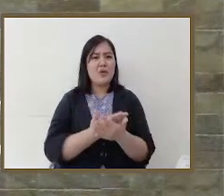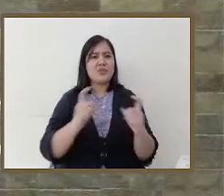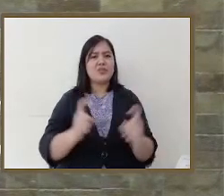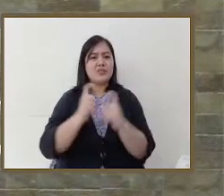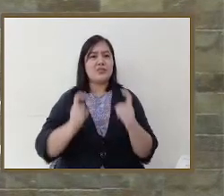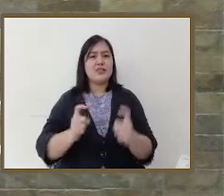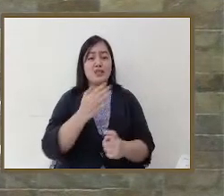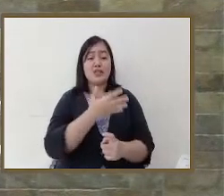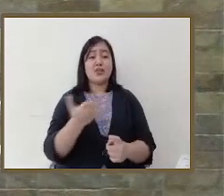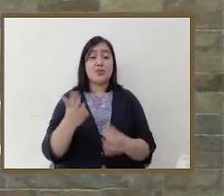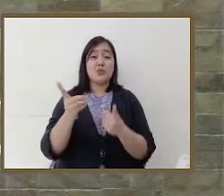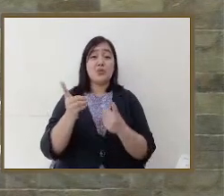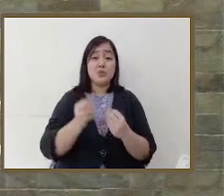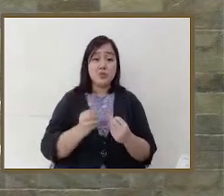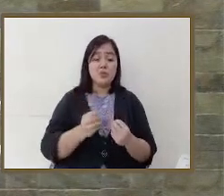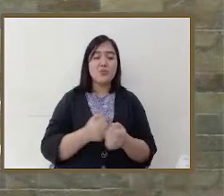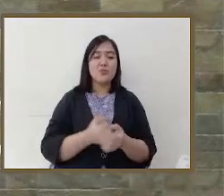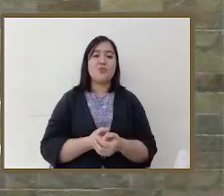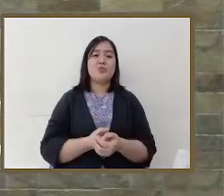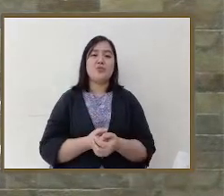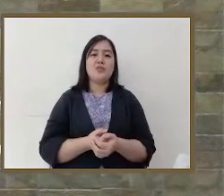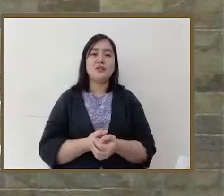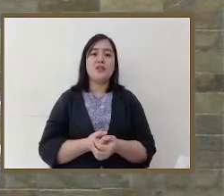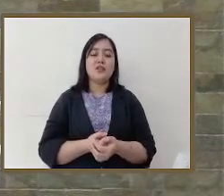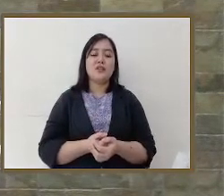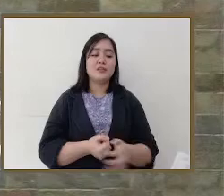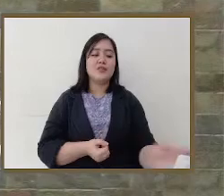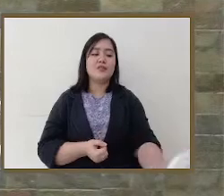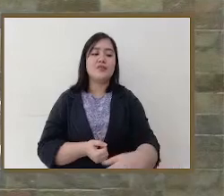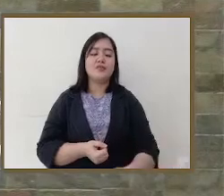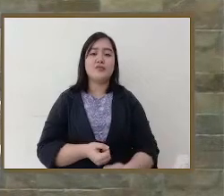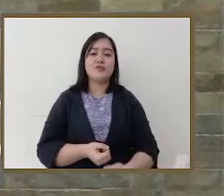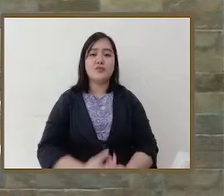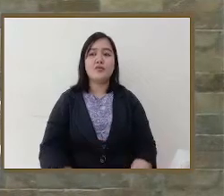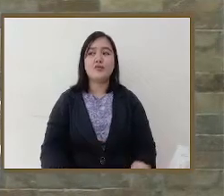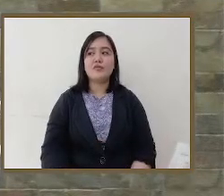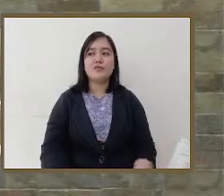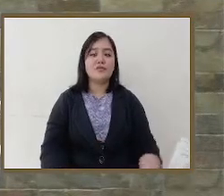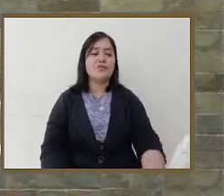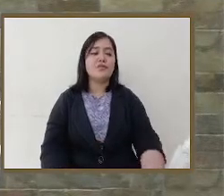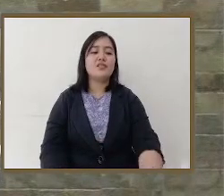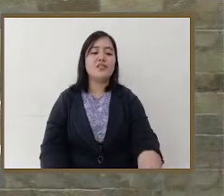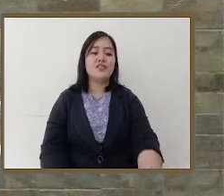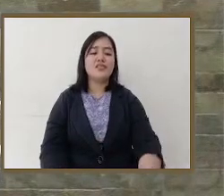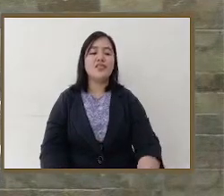Hindi mo nga mabayaran yung kalokohan mo, iniisip mo bang bayaran yung kabutihan ko?